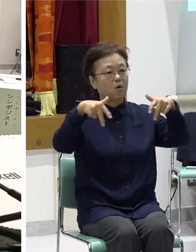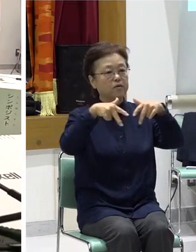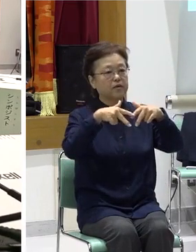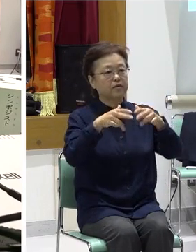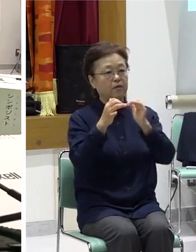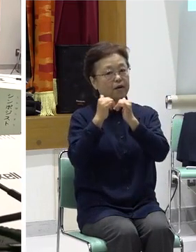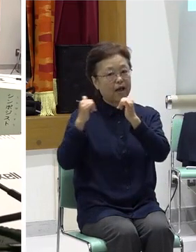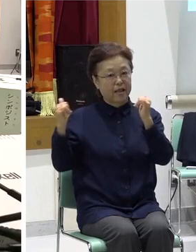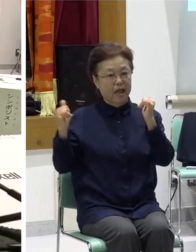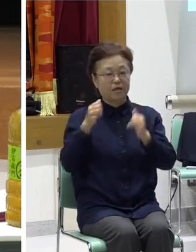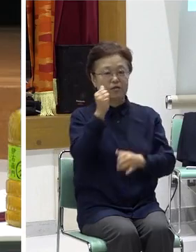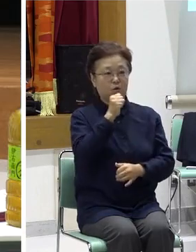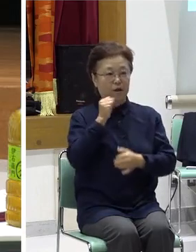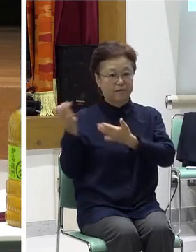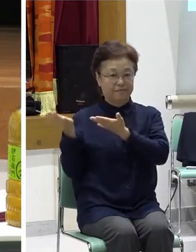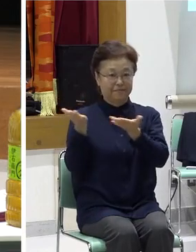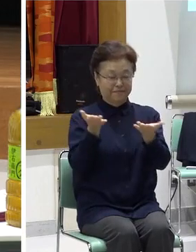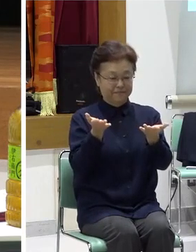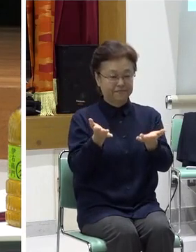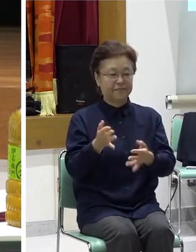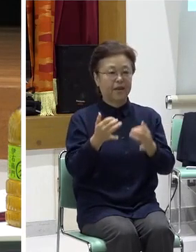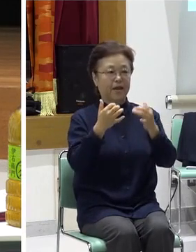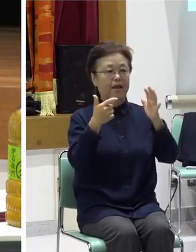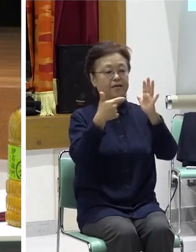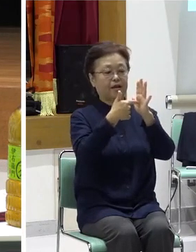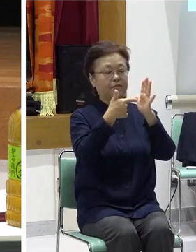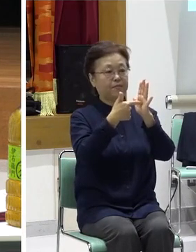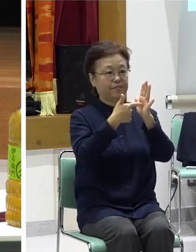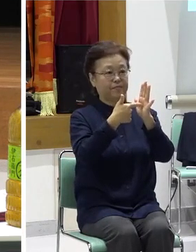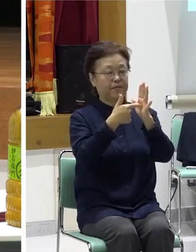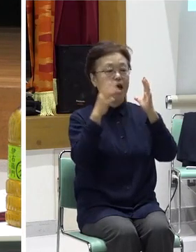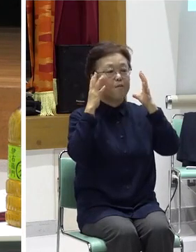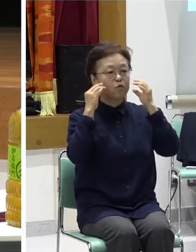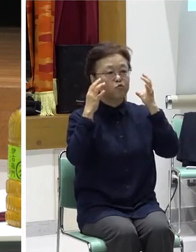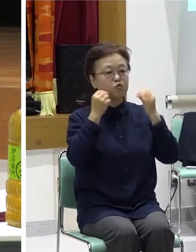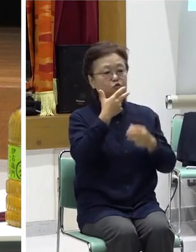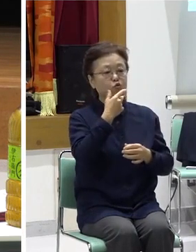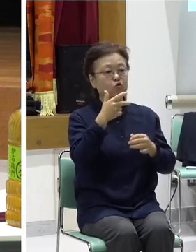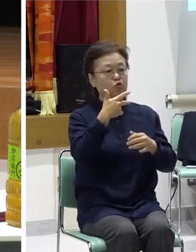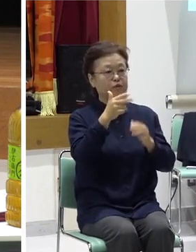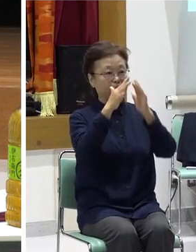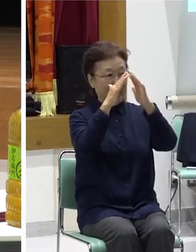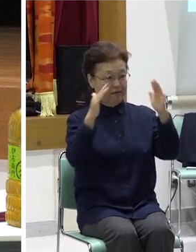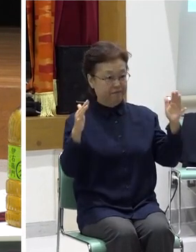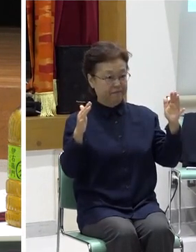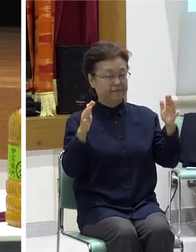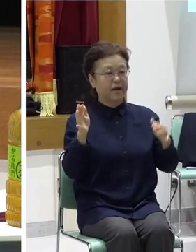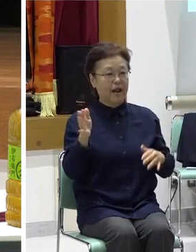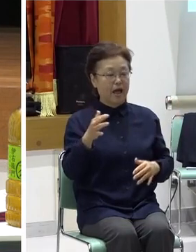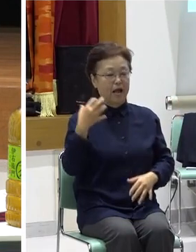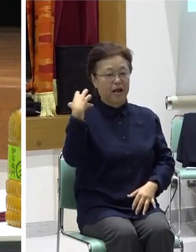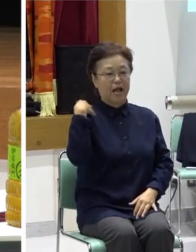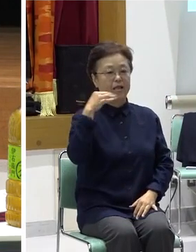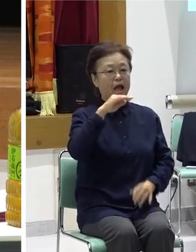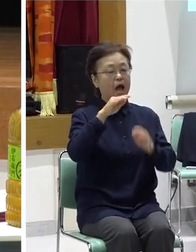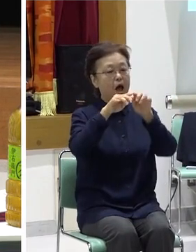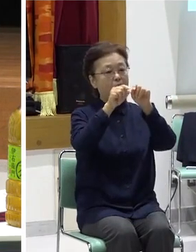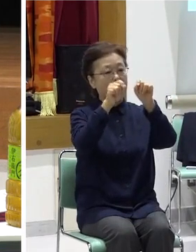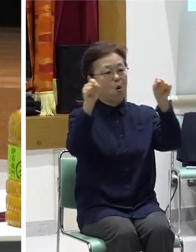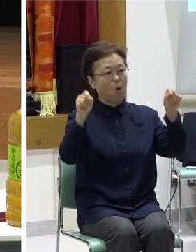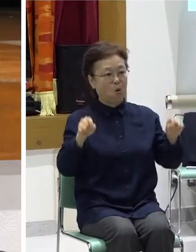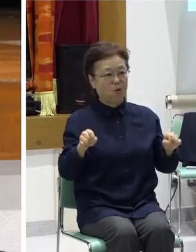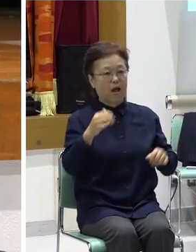介させていただきます。社会福祉法人国立地会から片岡、康介